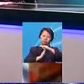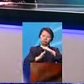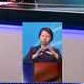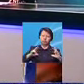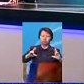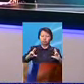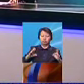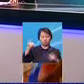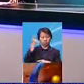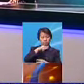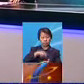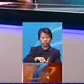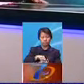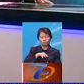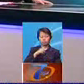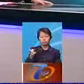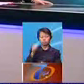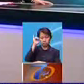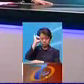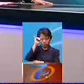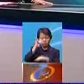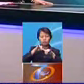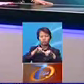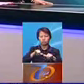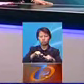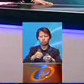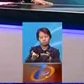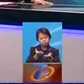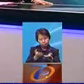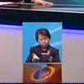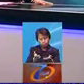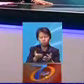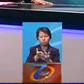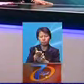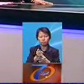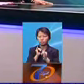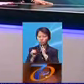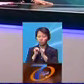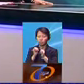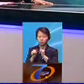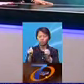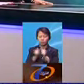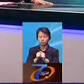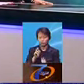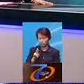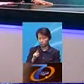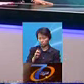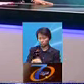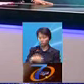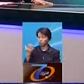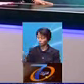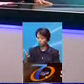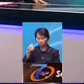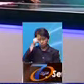hari ini, Tan Sri Abu Zahar berjanji untuk terus menabur bakti. Menerusi temubual eksklusif bersama RTM, beliau